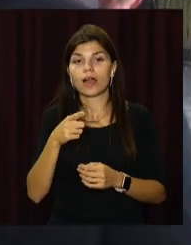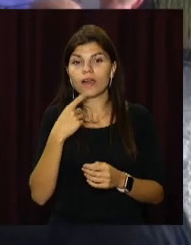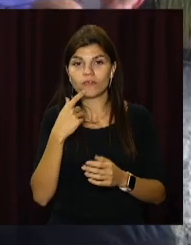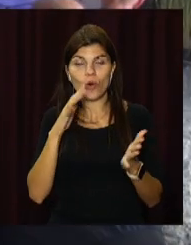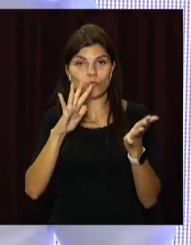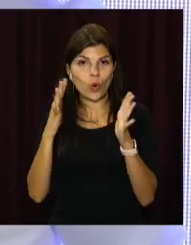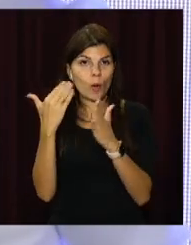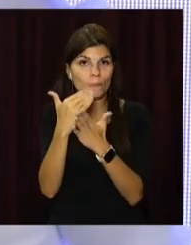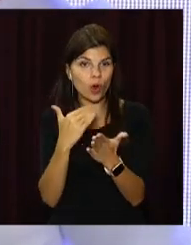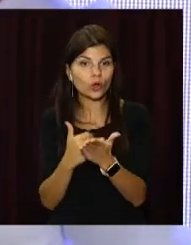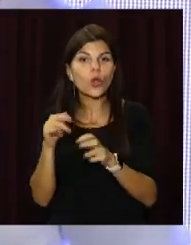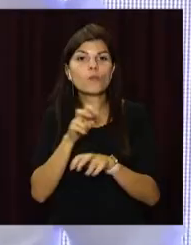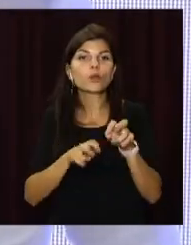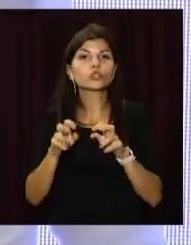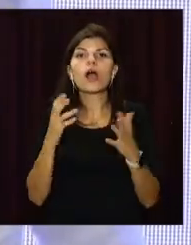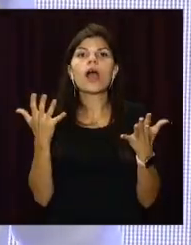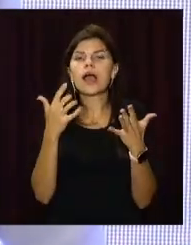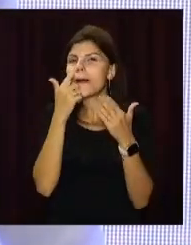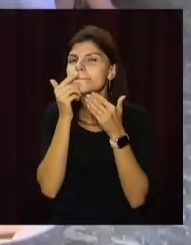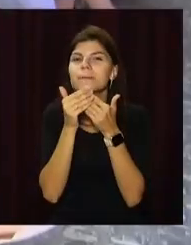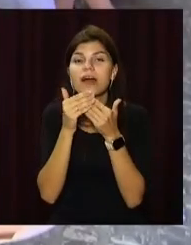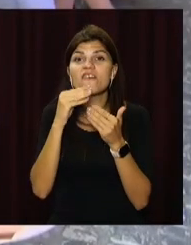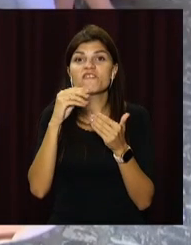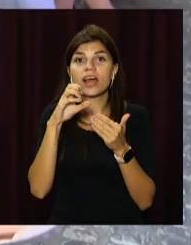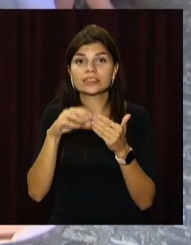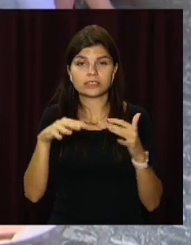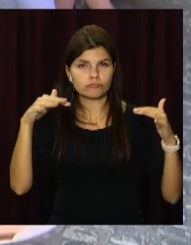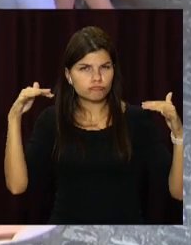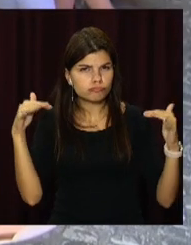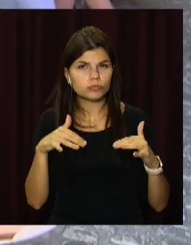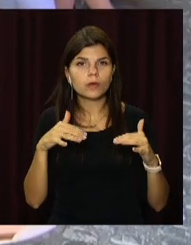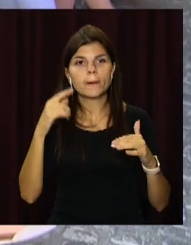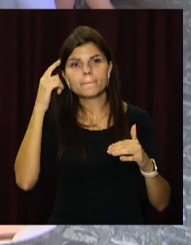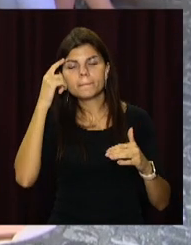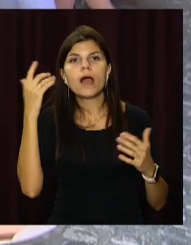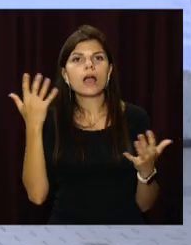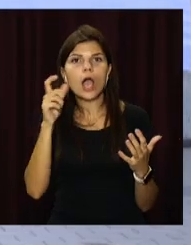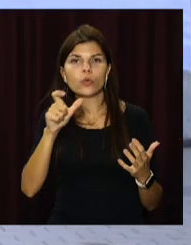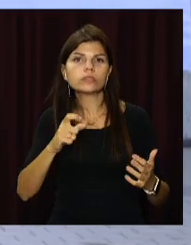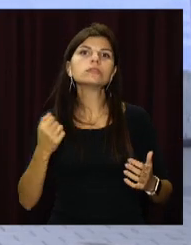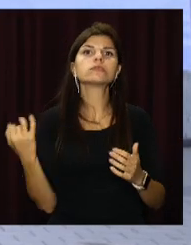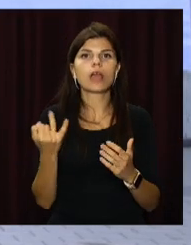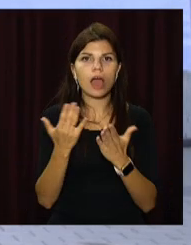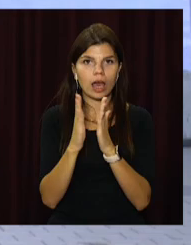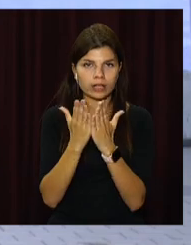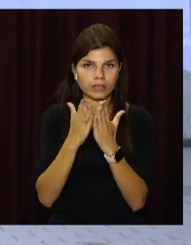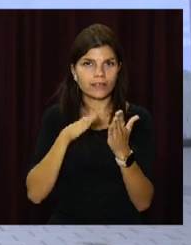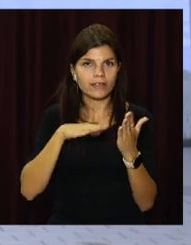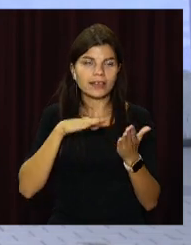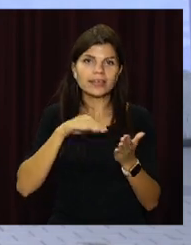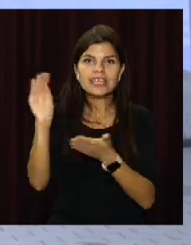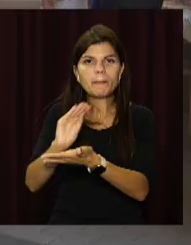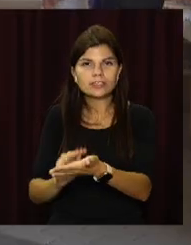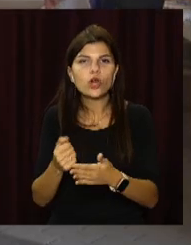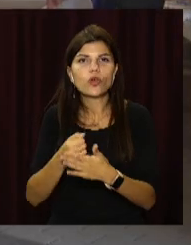подіями програми та пошуку нової близькості, фест вже втретє шукає форму, яка заохочуватиме українських книговидавців та письменників